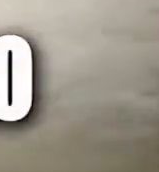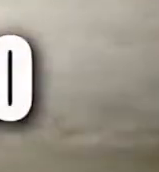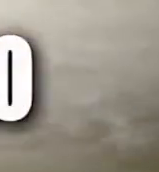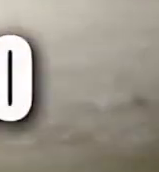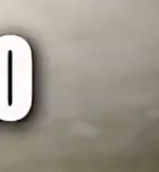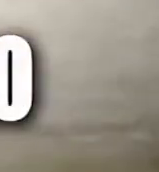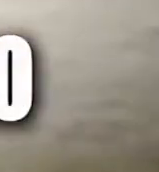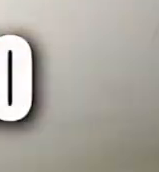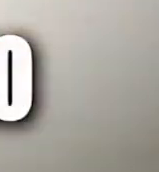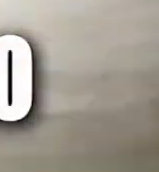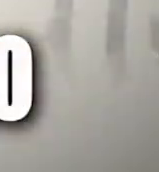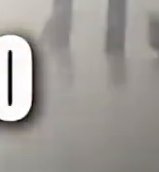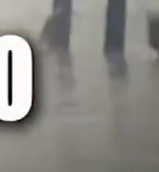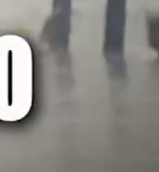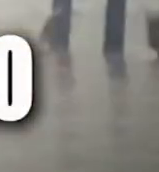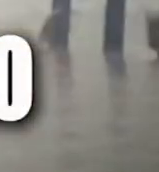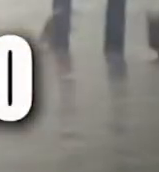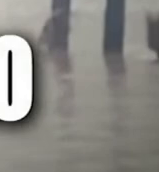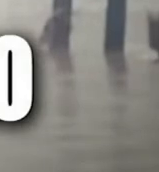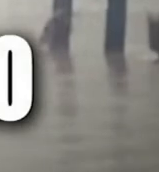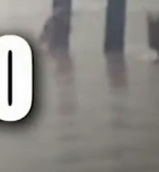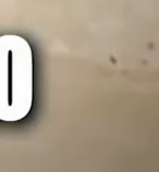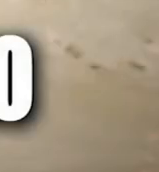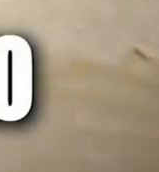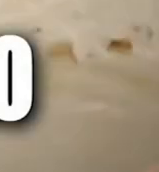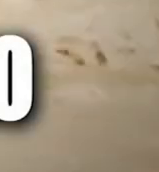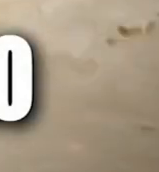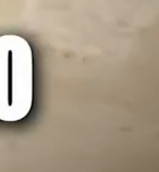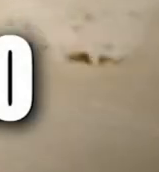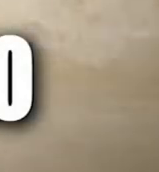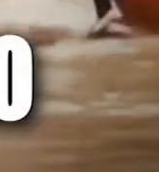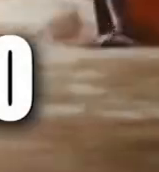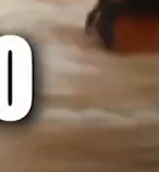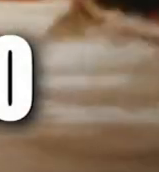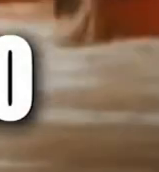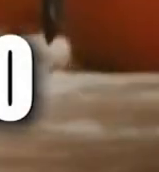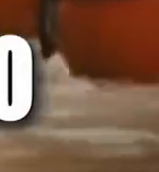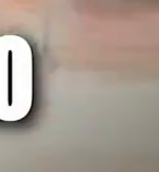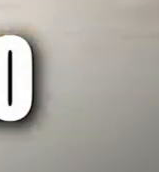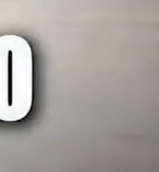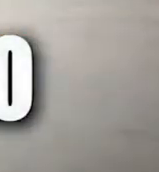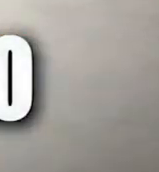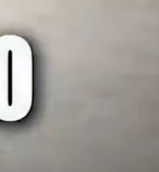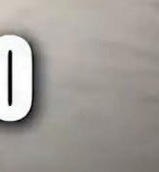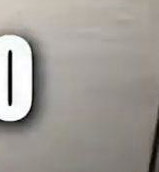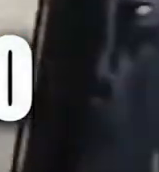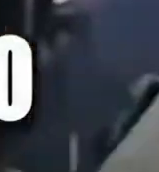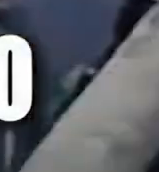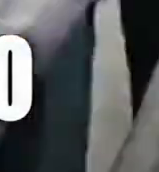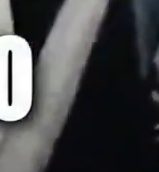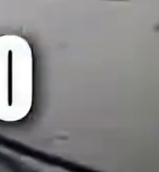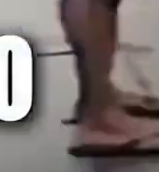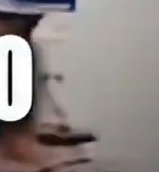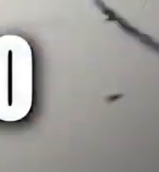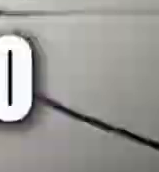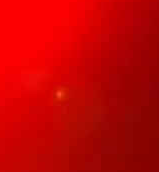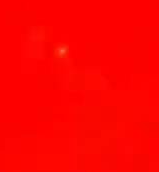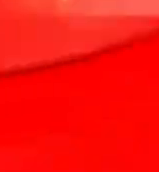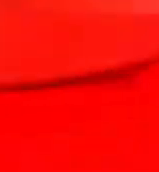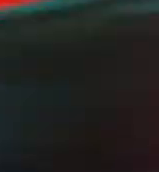Selebrasyon ng Pasko sa ilang lugar sa Mindanao, Binaha, Misamis Occidental, Napuruhan.